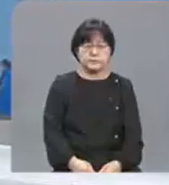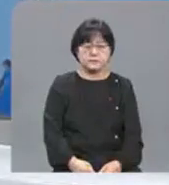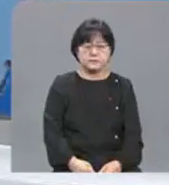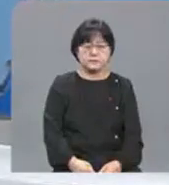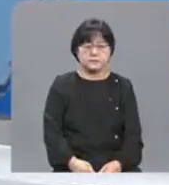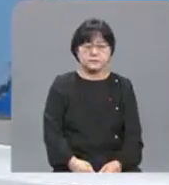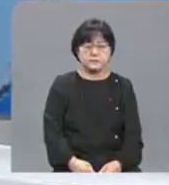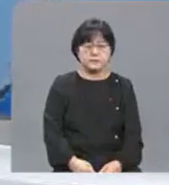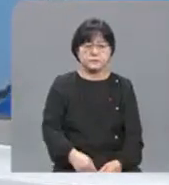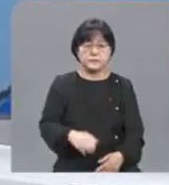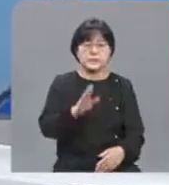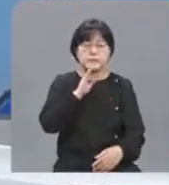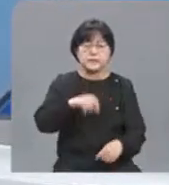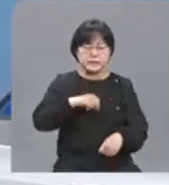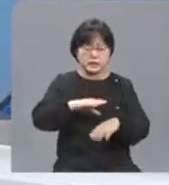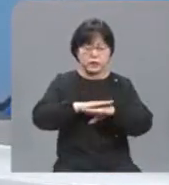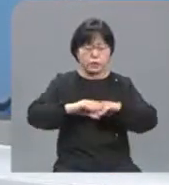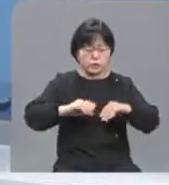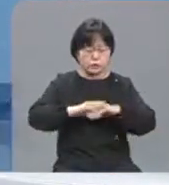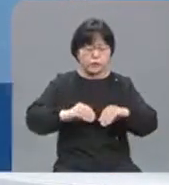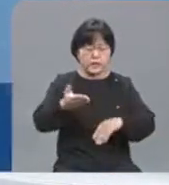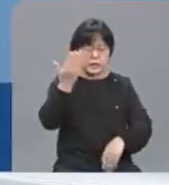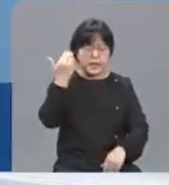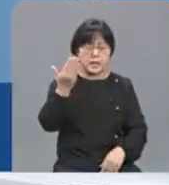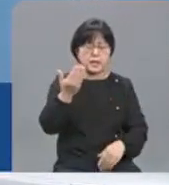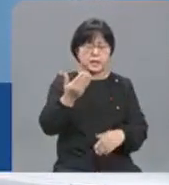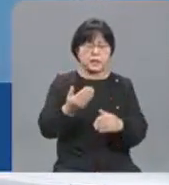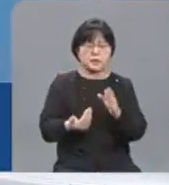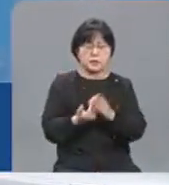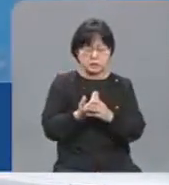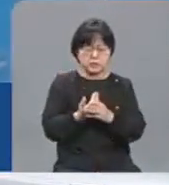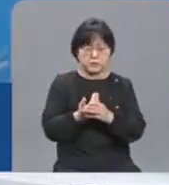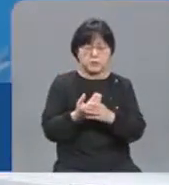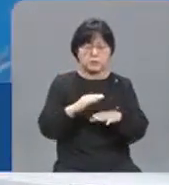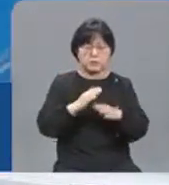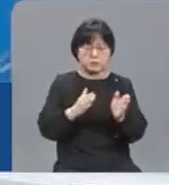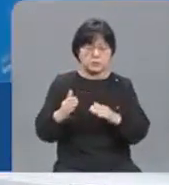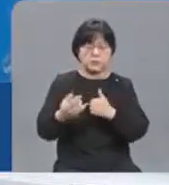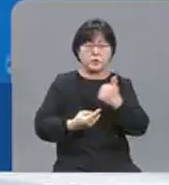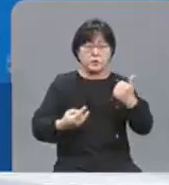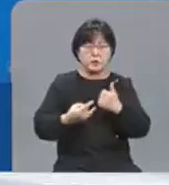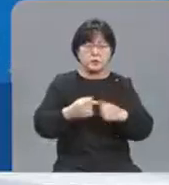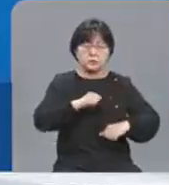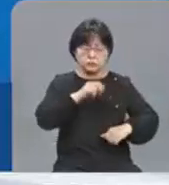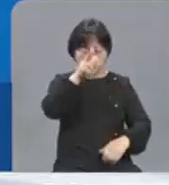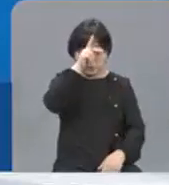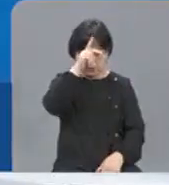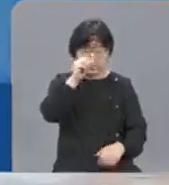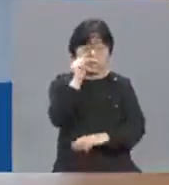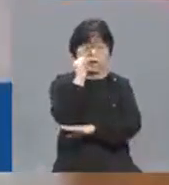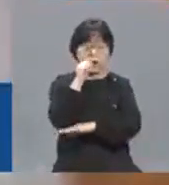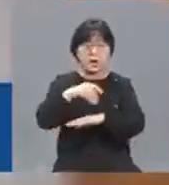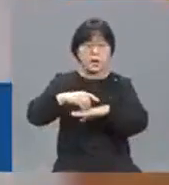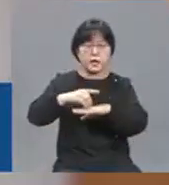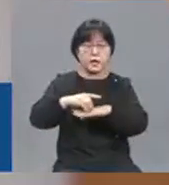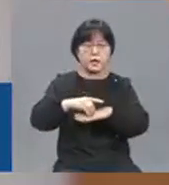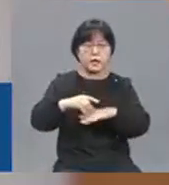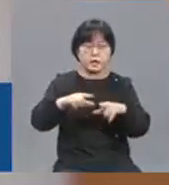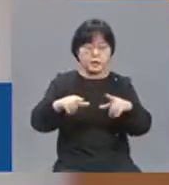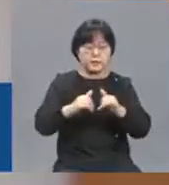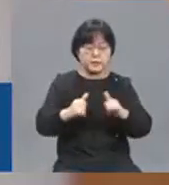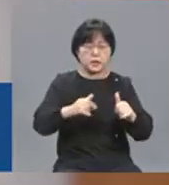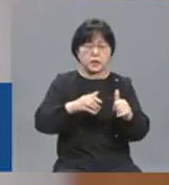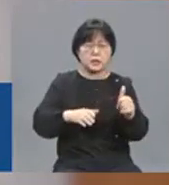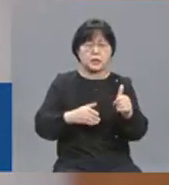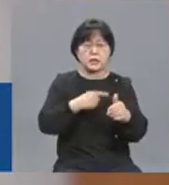올랐습니다 진실화해를 위한 과거 위원회는 그제 위원회를 열고 군경에 의한 영암과 해남 지역 민간인 희생